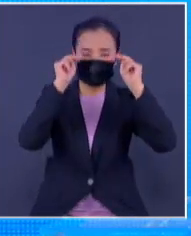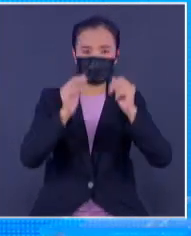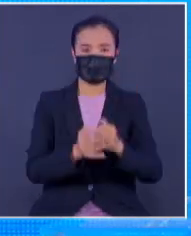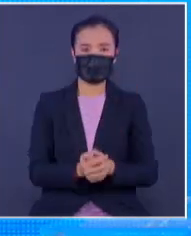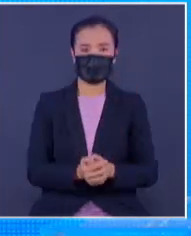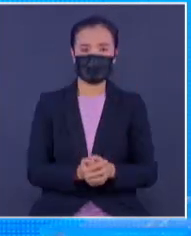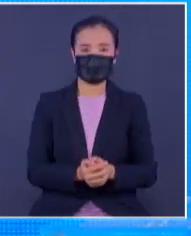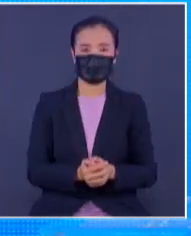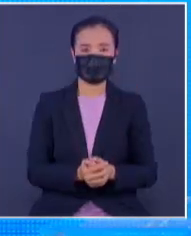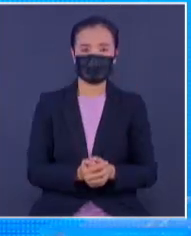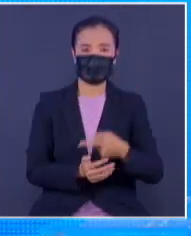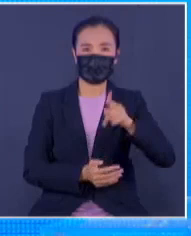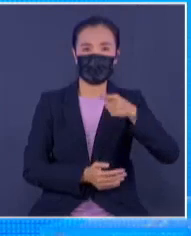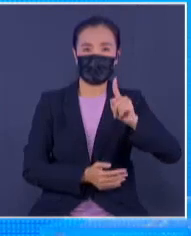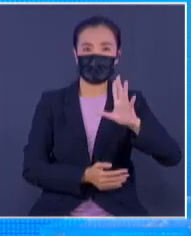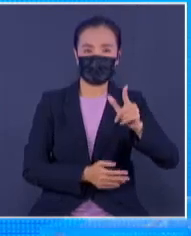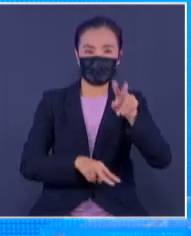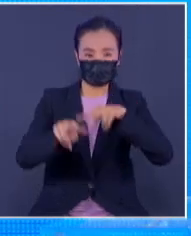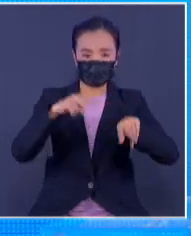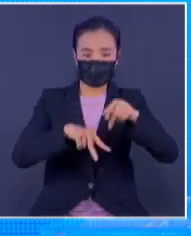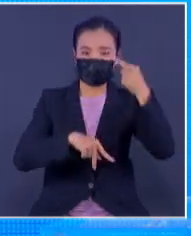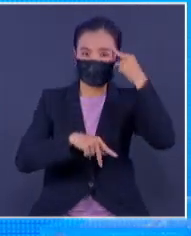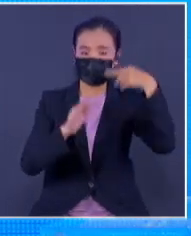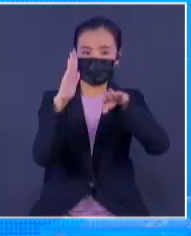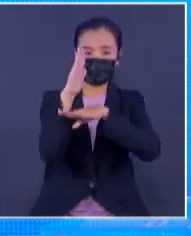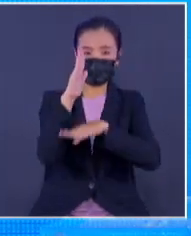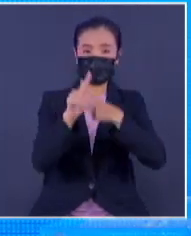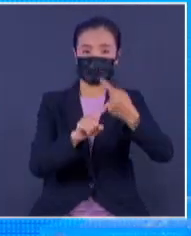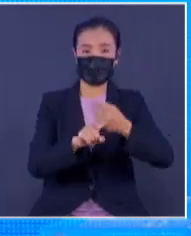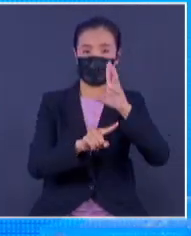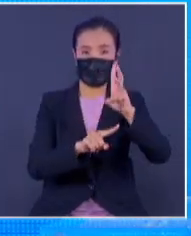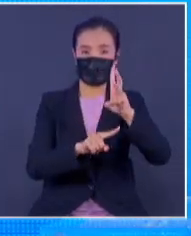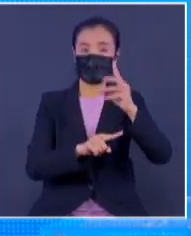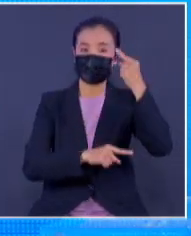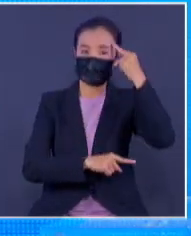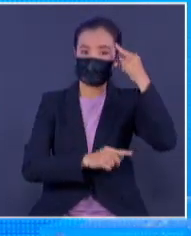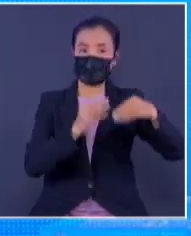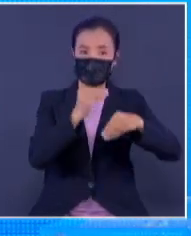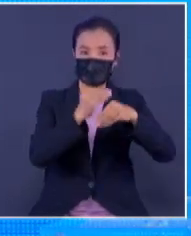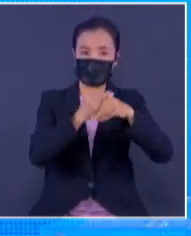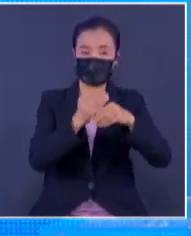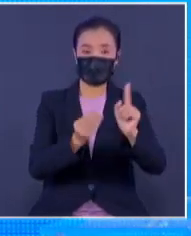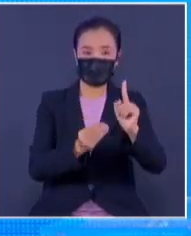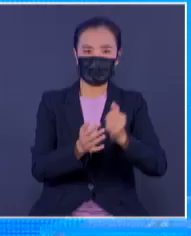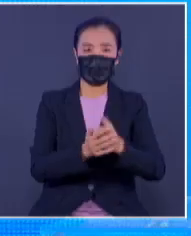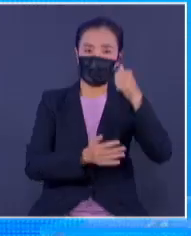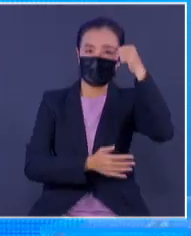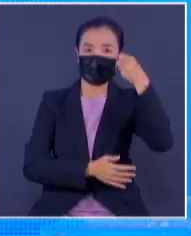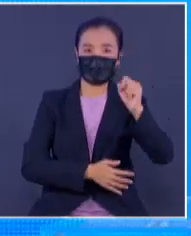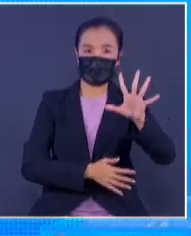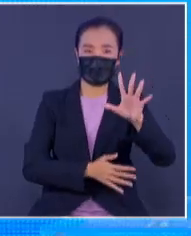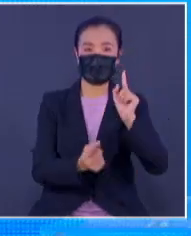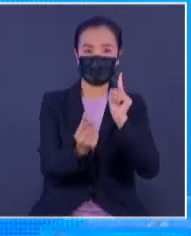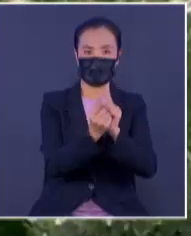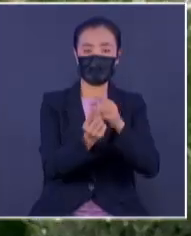จันโอชาปปช.ดำเนินการแล้วนะครับคาดการณ์ว่าเดี๋ยวมิถุนายนนี้น่าจะมีความคืบหน้าเพราะว่าให้เวลา15วันในการเข้ามาราย